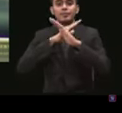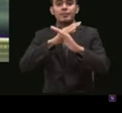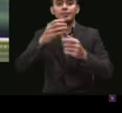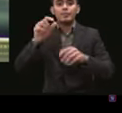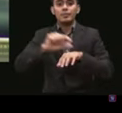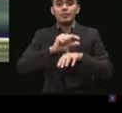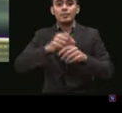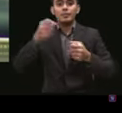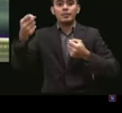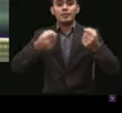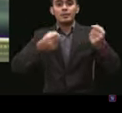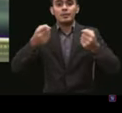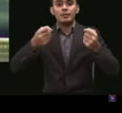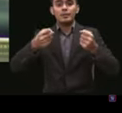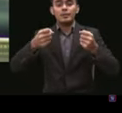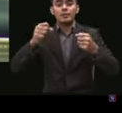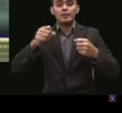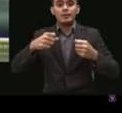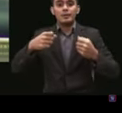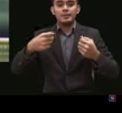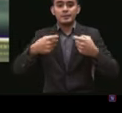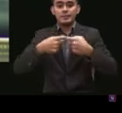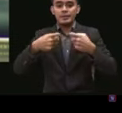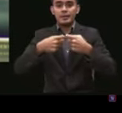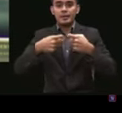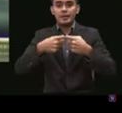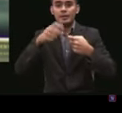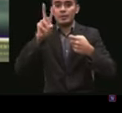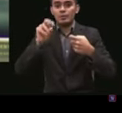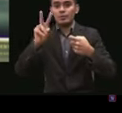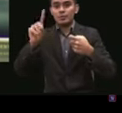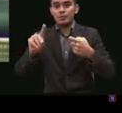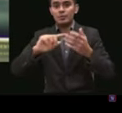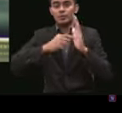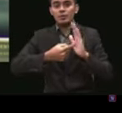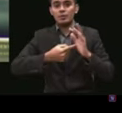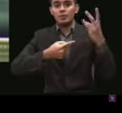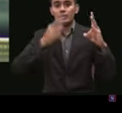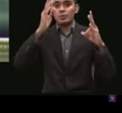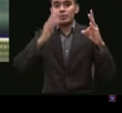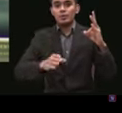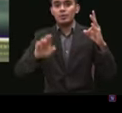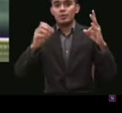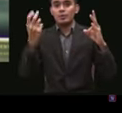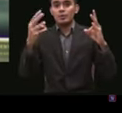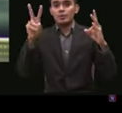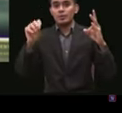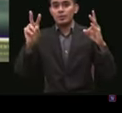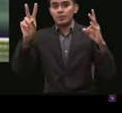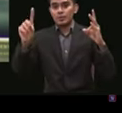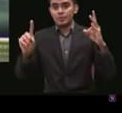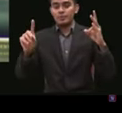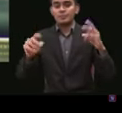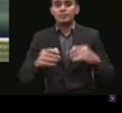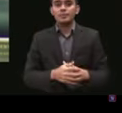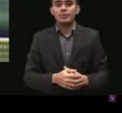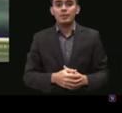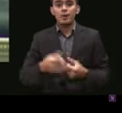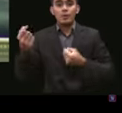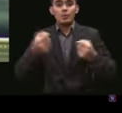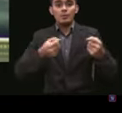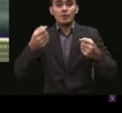kenderaan mikromobiliti tertentu 2021 berkuasa pada 17 Disember 2021.